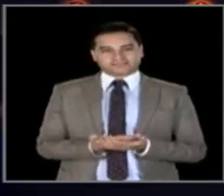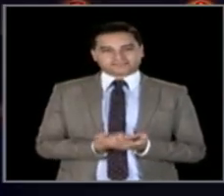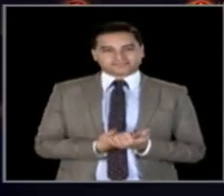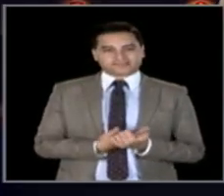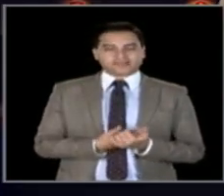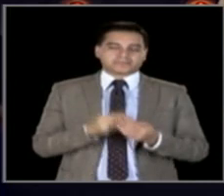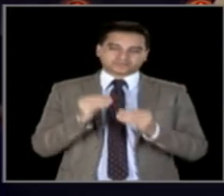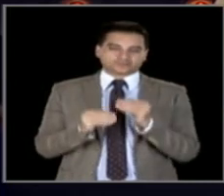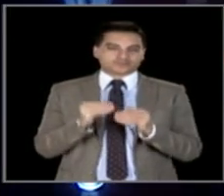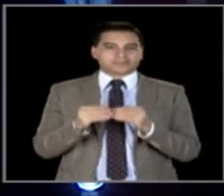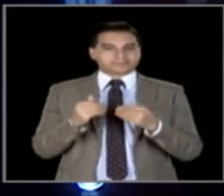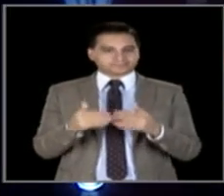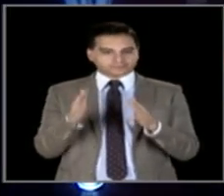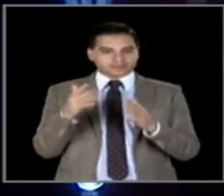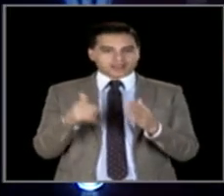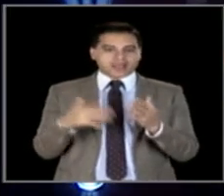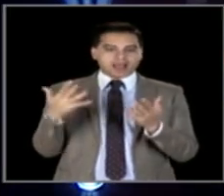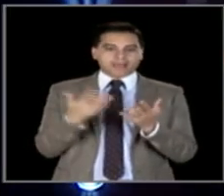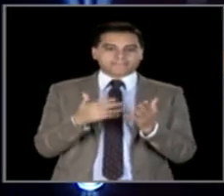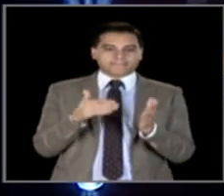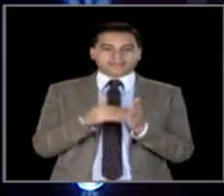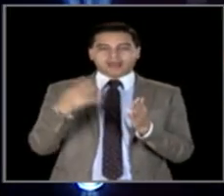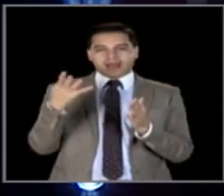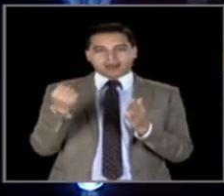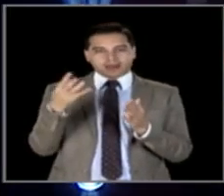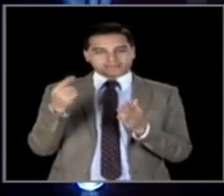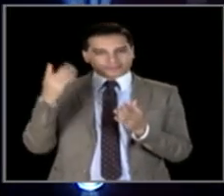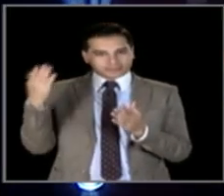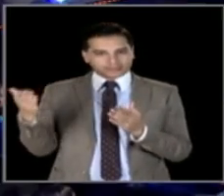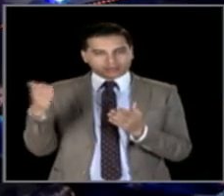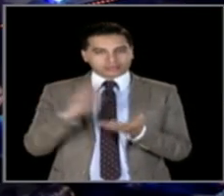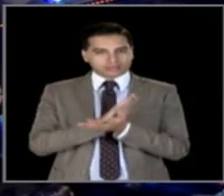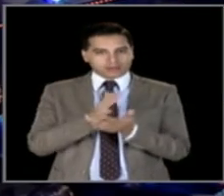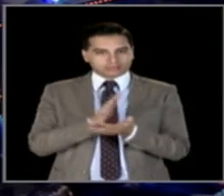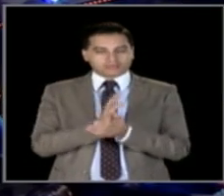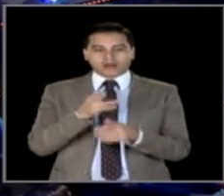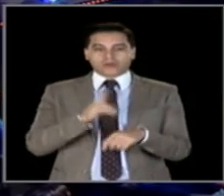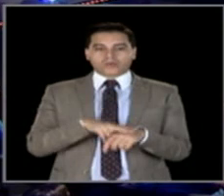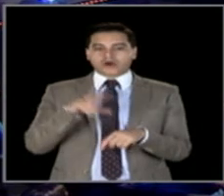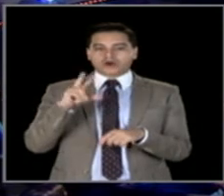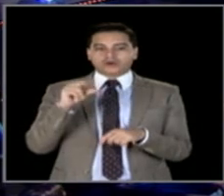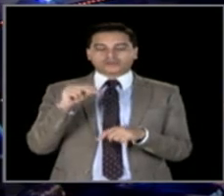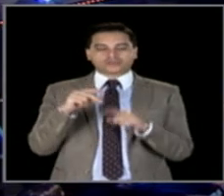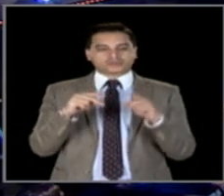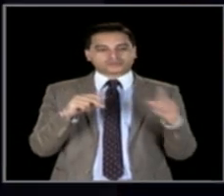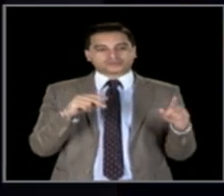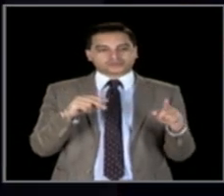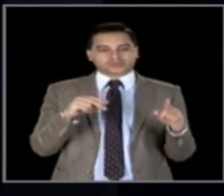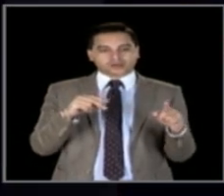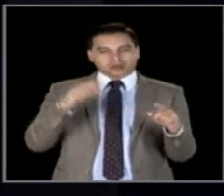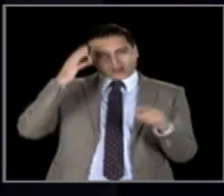النتيجة في نهاية الفقرة 40 الشهيد أحمد الرفاعي طنطا الغربية، 20 كلية رمسيس